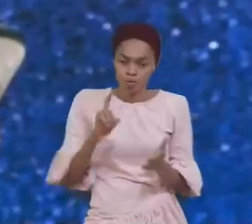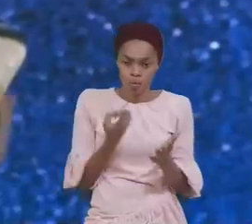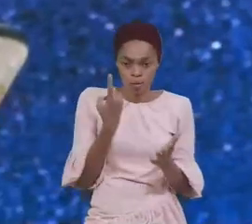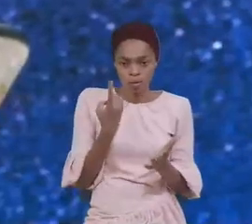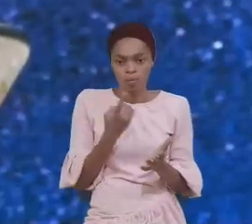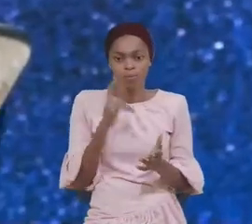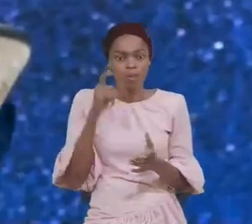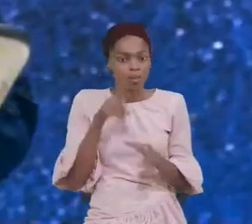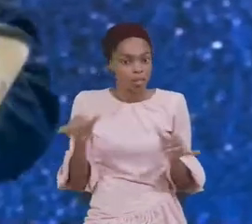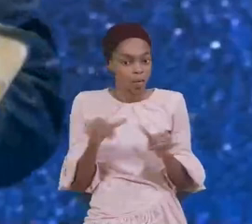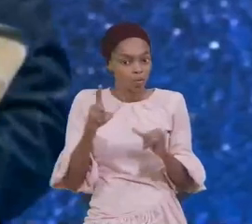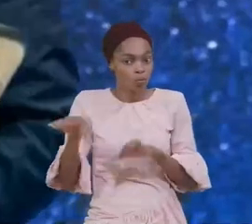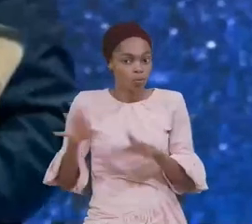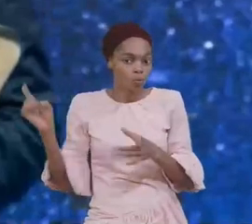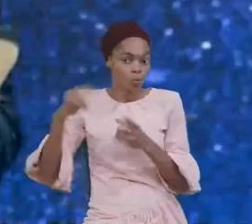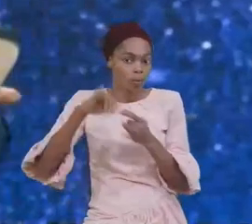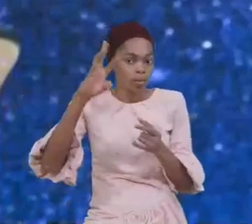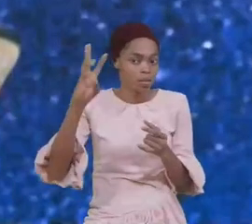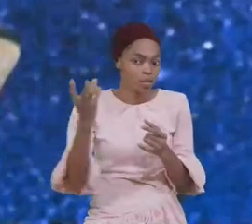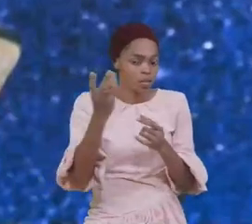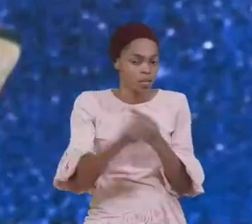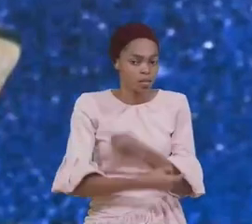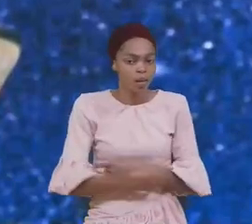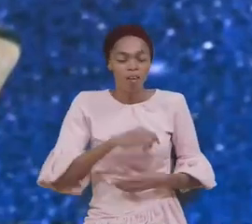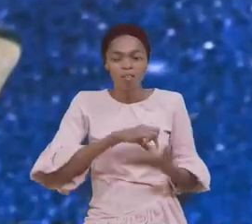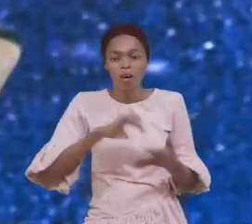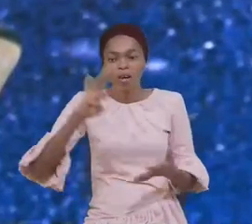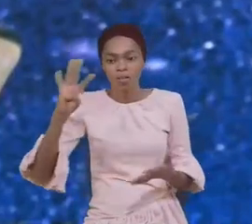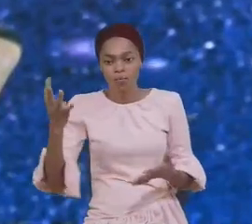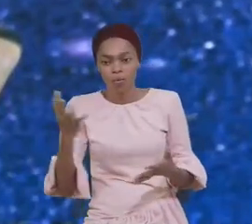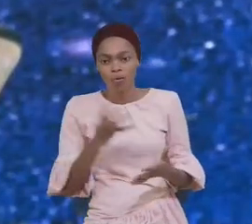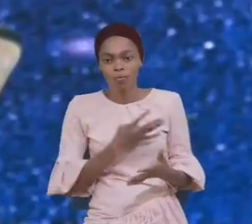pendant 6 jours. Le verset 4 dit.